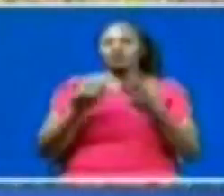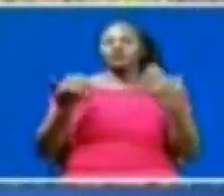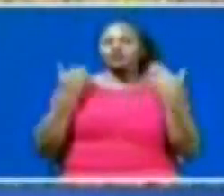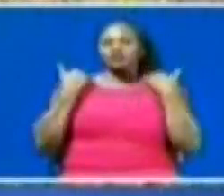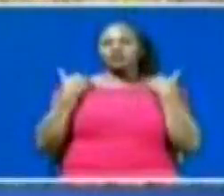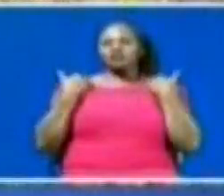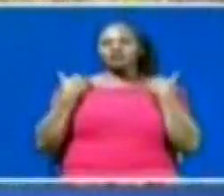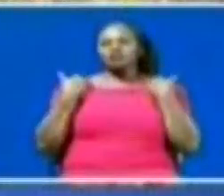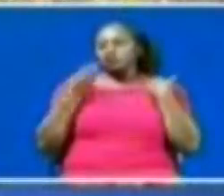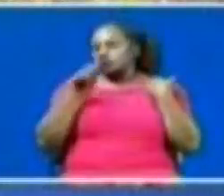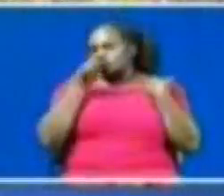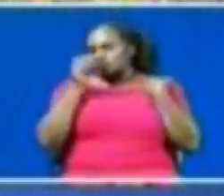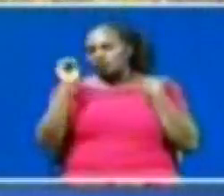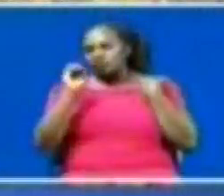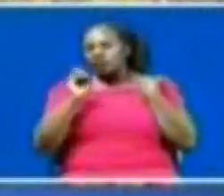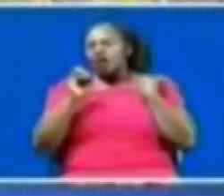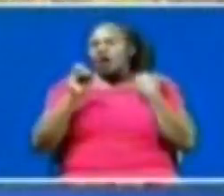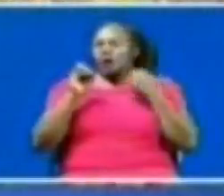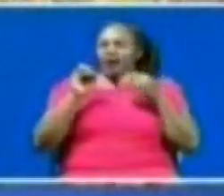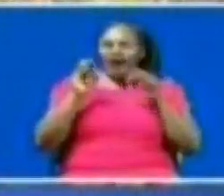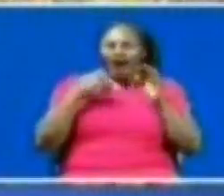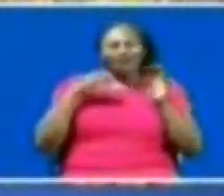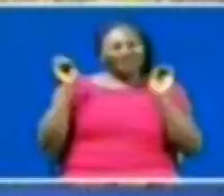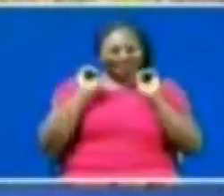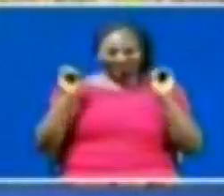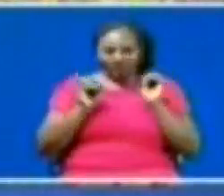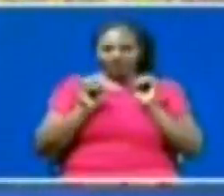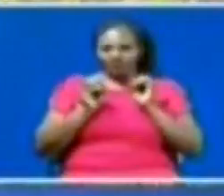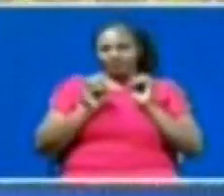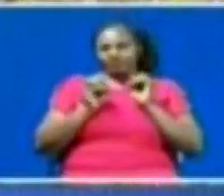Tunalala. Hakuna chakula, hakuna nini. Hapo tu.